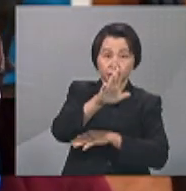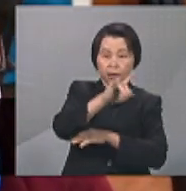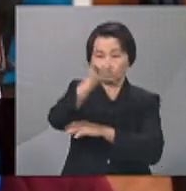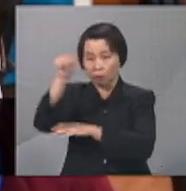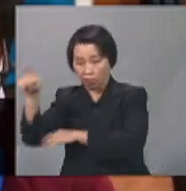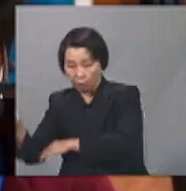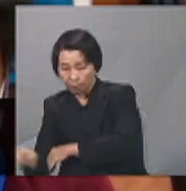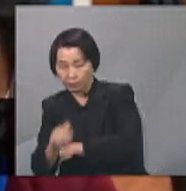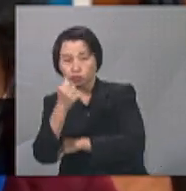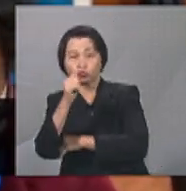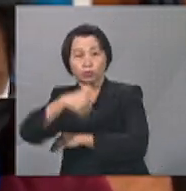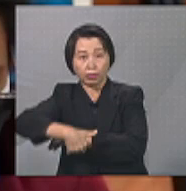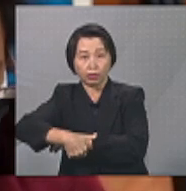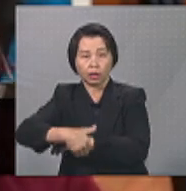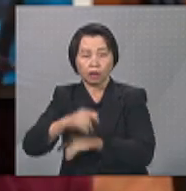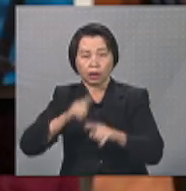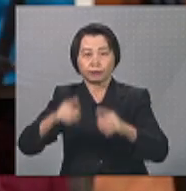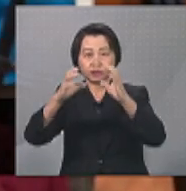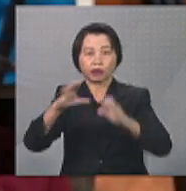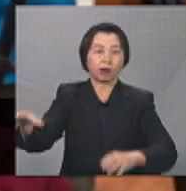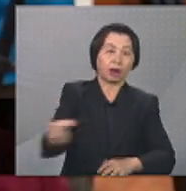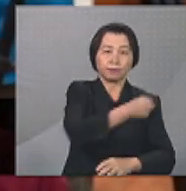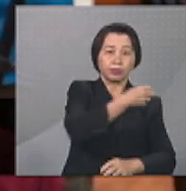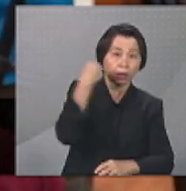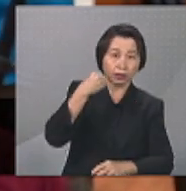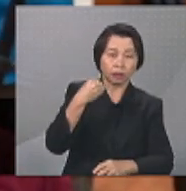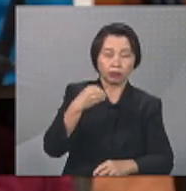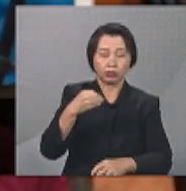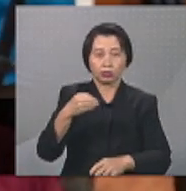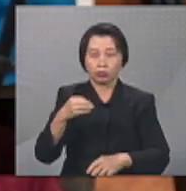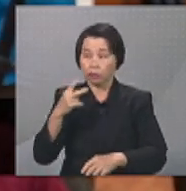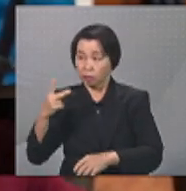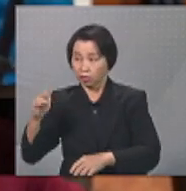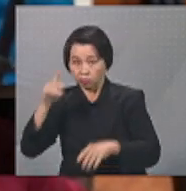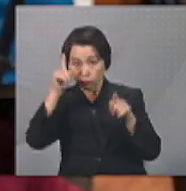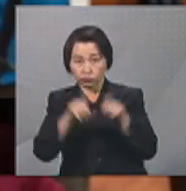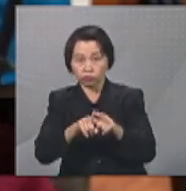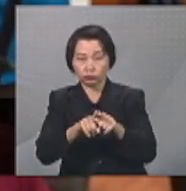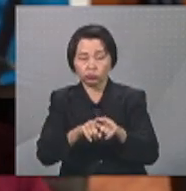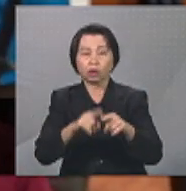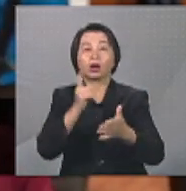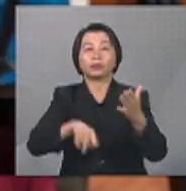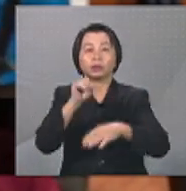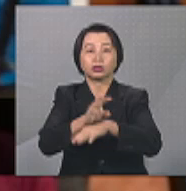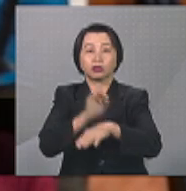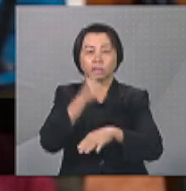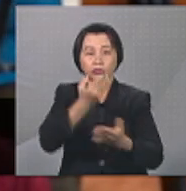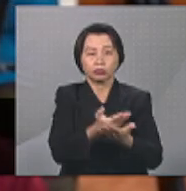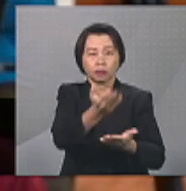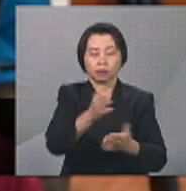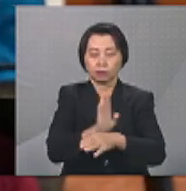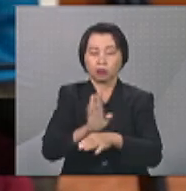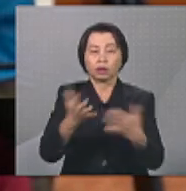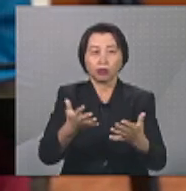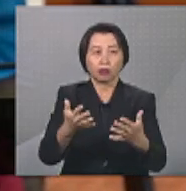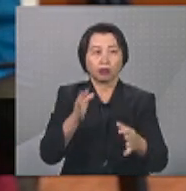malam. Tapi untuk kaedah takeaway, adakah KKM setuju dengan kelonggaran tersebut? Kalau ya, apa nasihat KKM kepada pembeli dan peniaga sebab benda